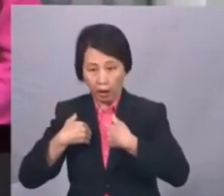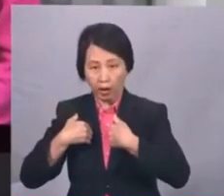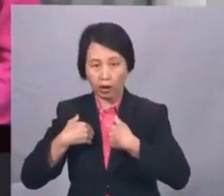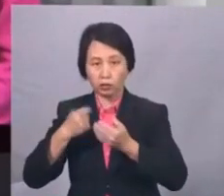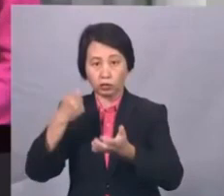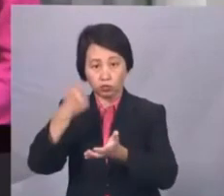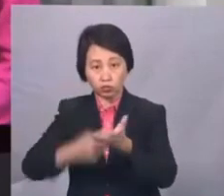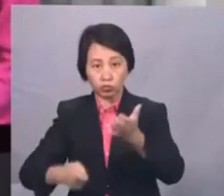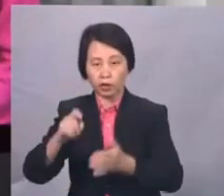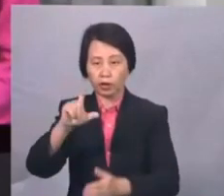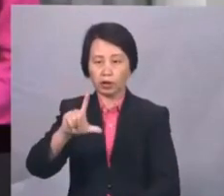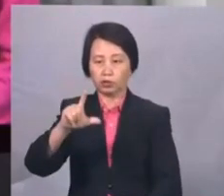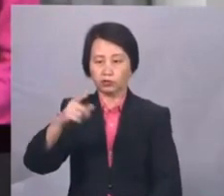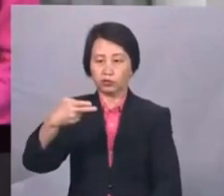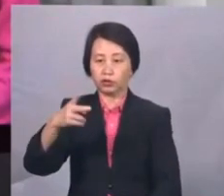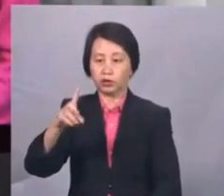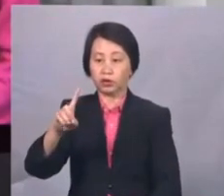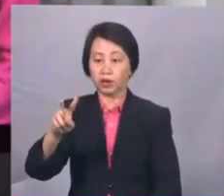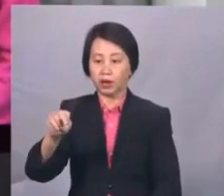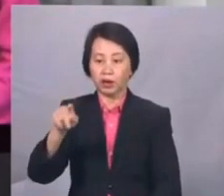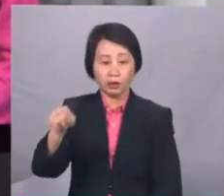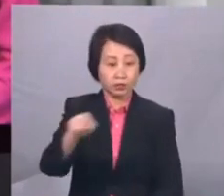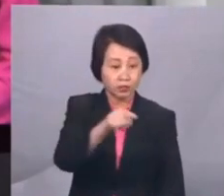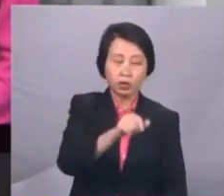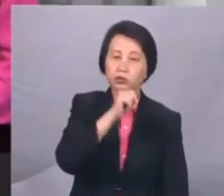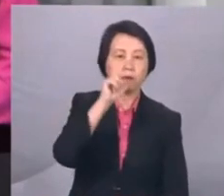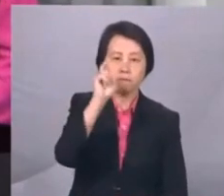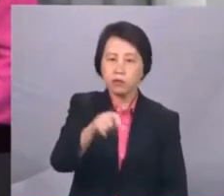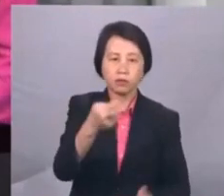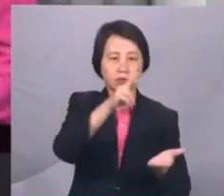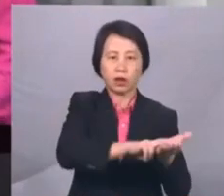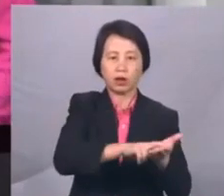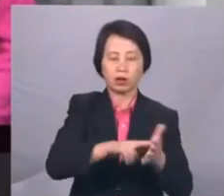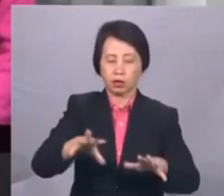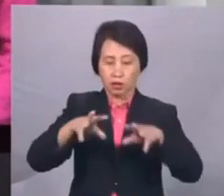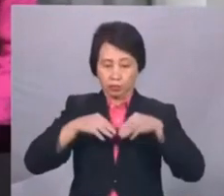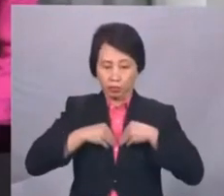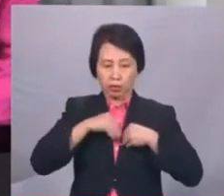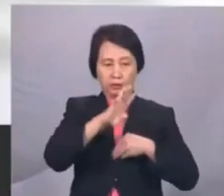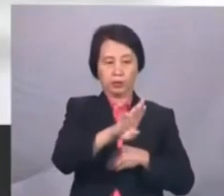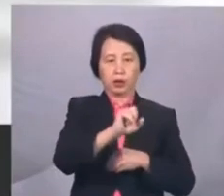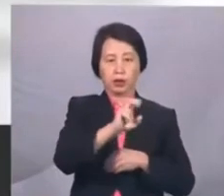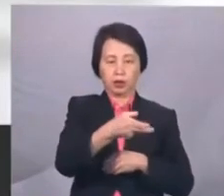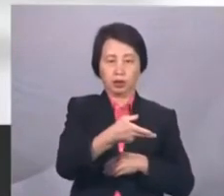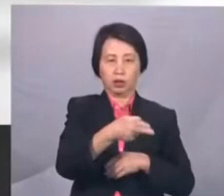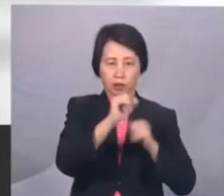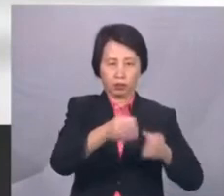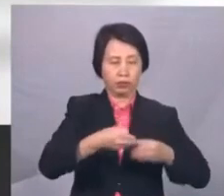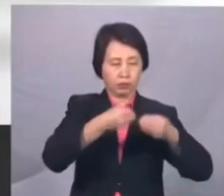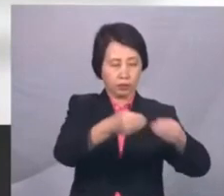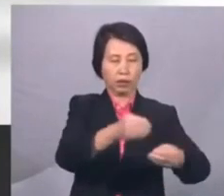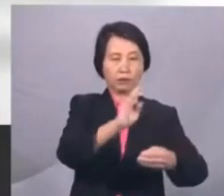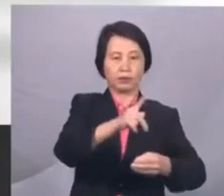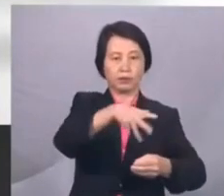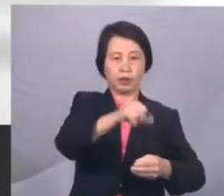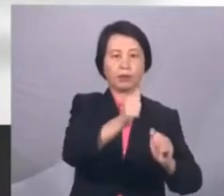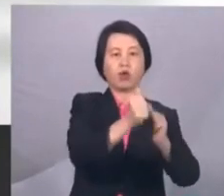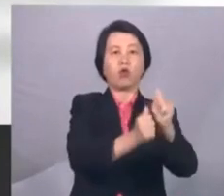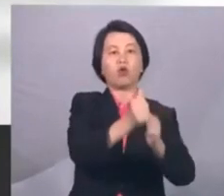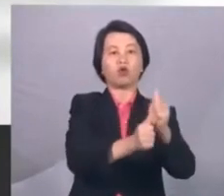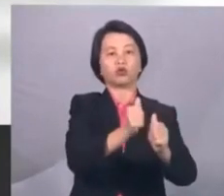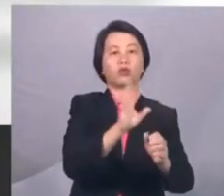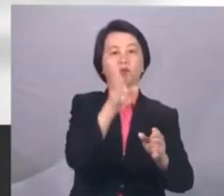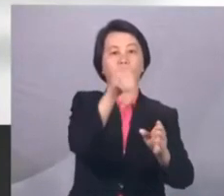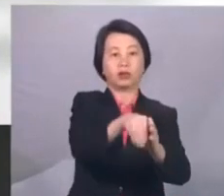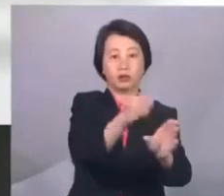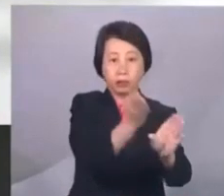data Cukai pendapatan tidak perlu membuat pendaftaran penerima BSM layak menerima BPN secara otomatik